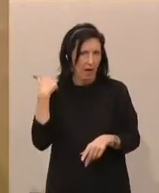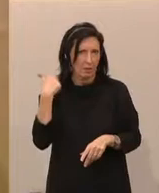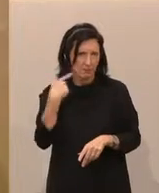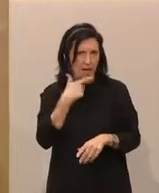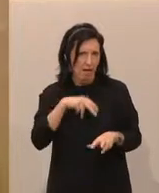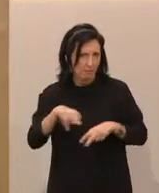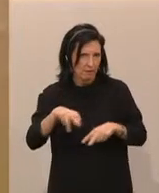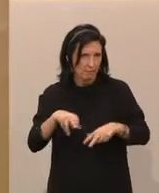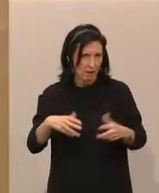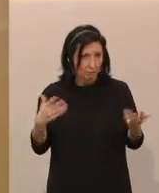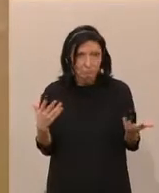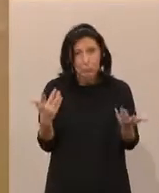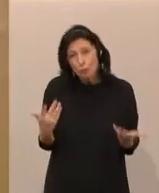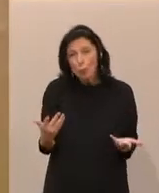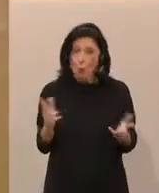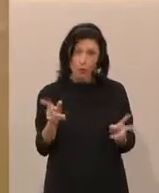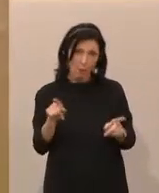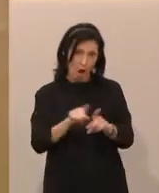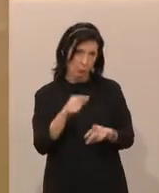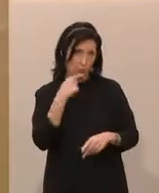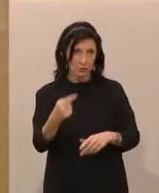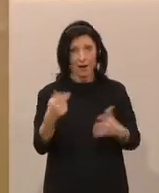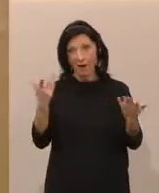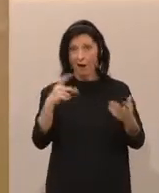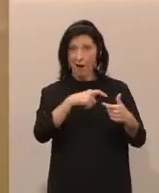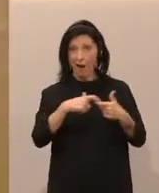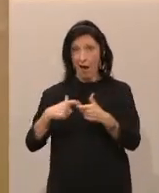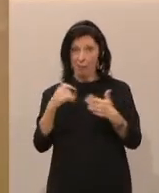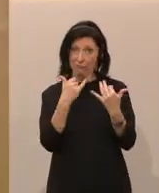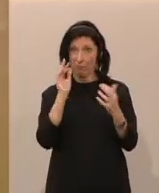was ist das eine frage der jeweiligen balkon